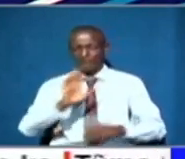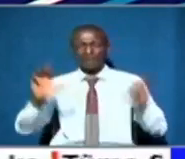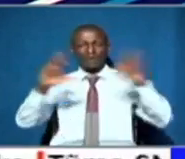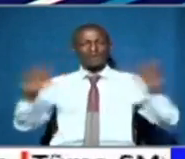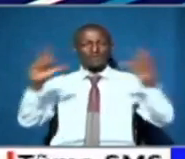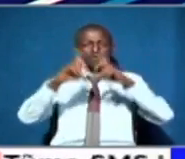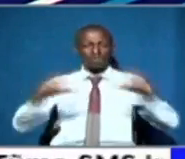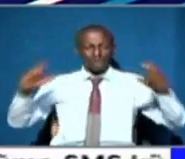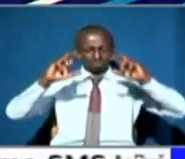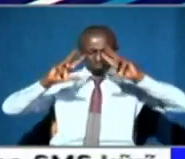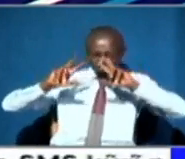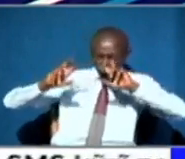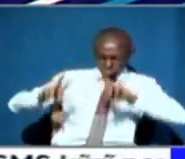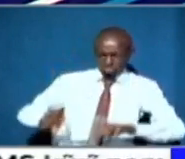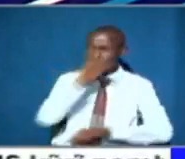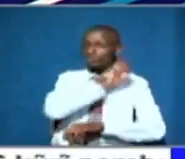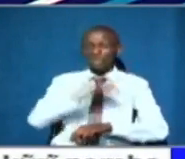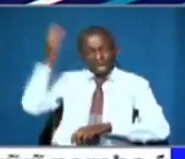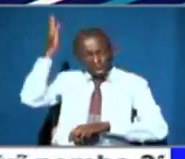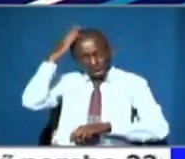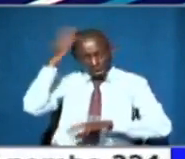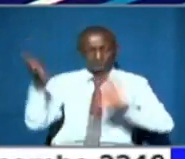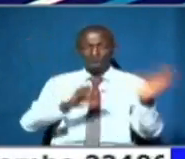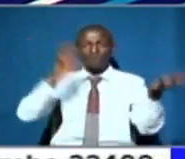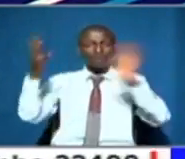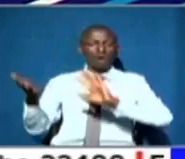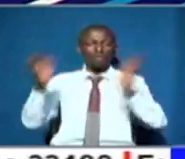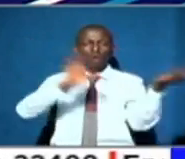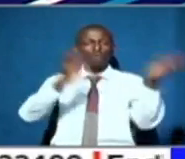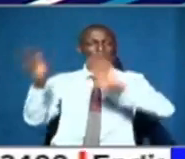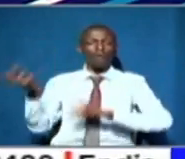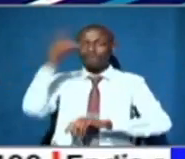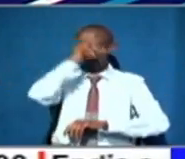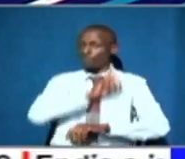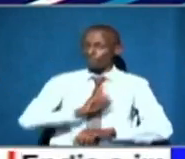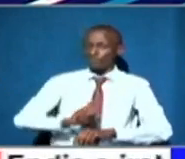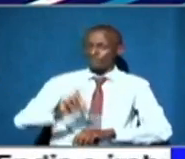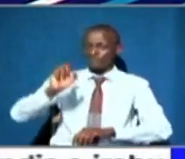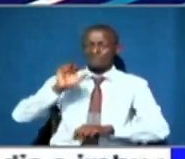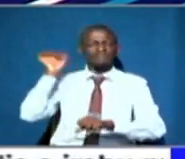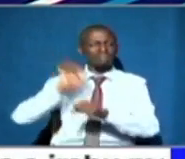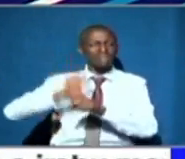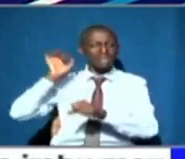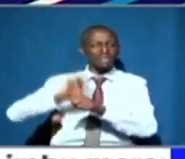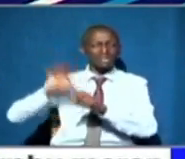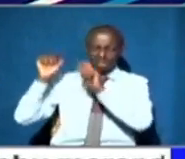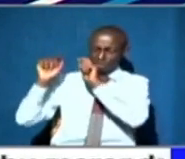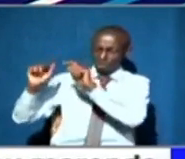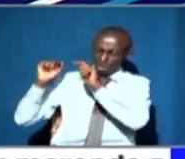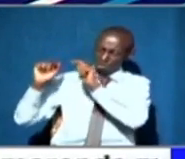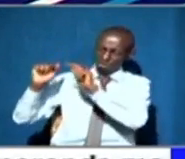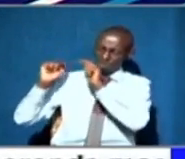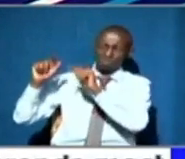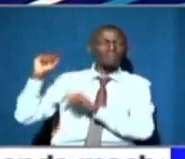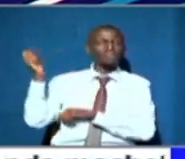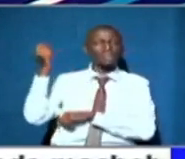no thuthuria no ikamenya kwa uria ihana kwoguo ni kuri na ciara nyingi muno irorota muthamaki